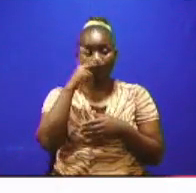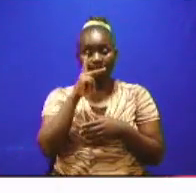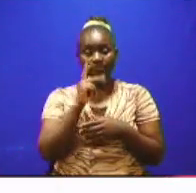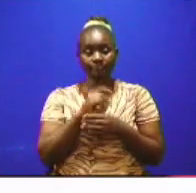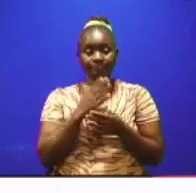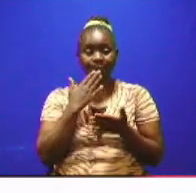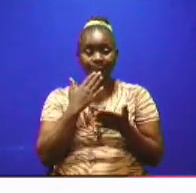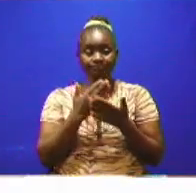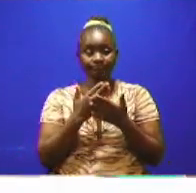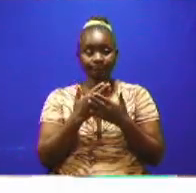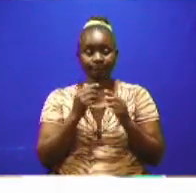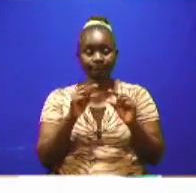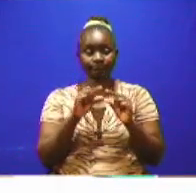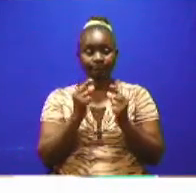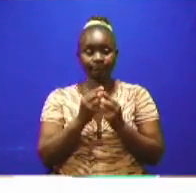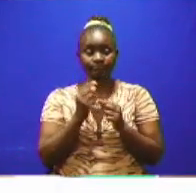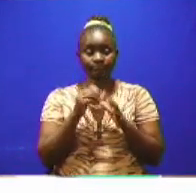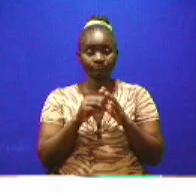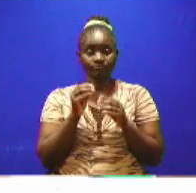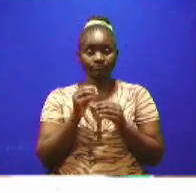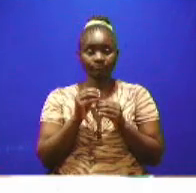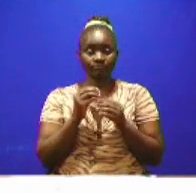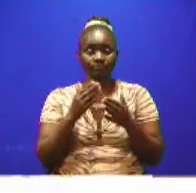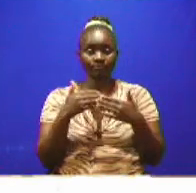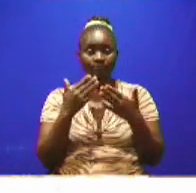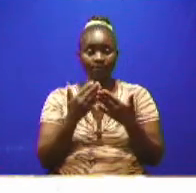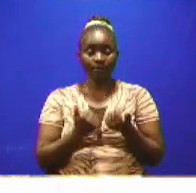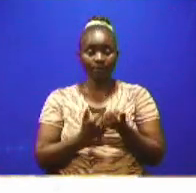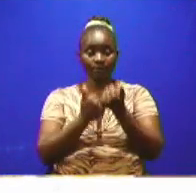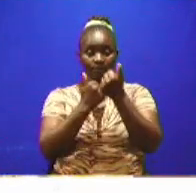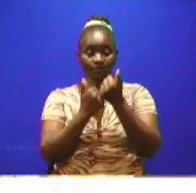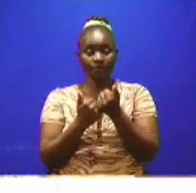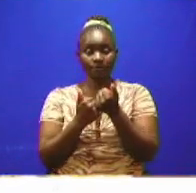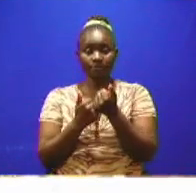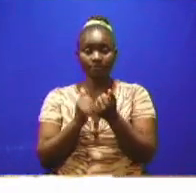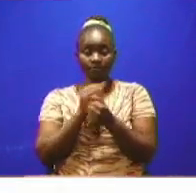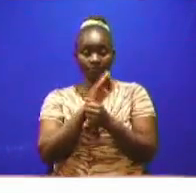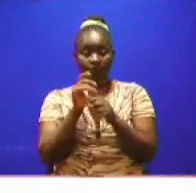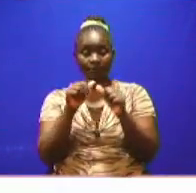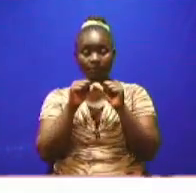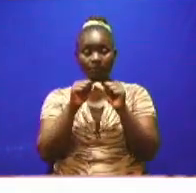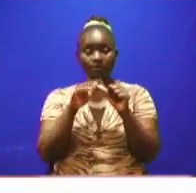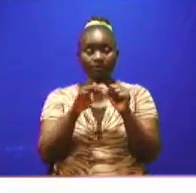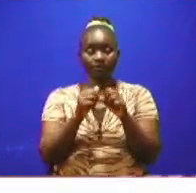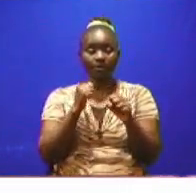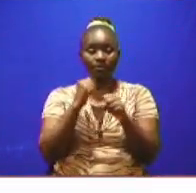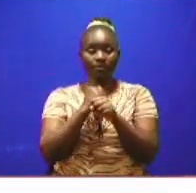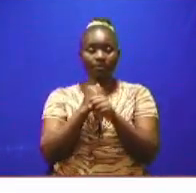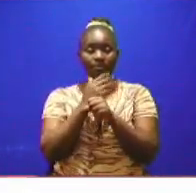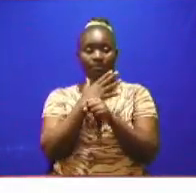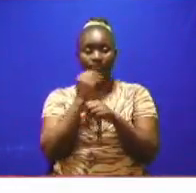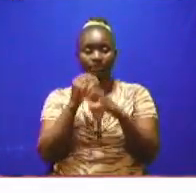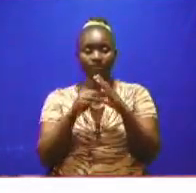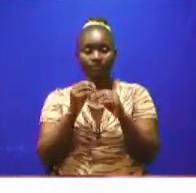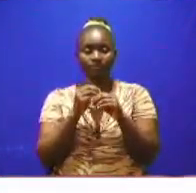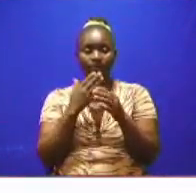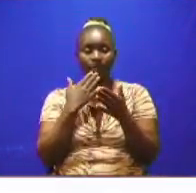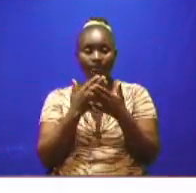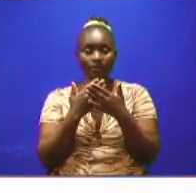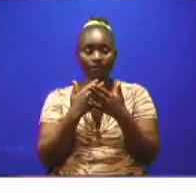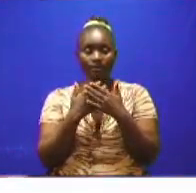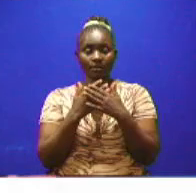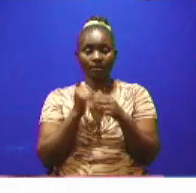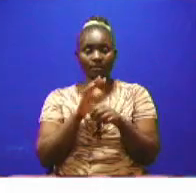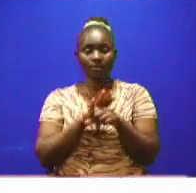baireneria ekiombekyo mbya mono ase okurwa ogusirokwo na gusaba kegendere ne mirimo emiya bagokora tokoya nali mbya mono